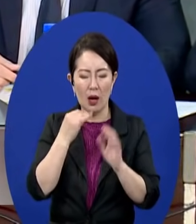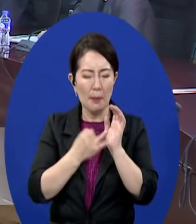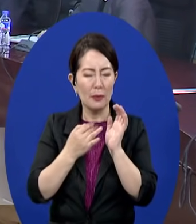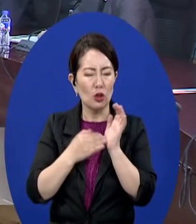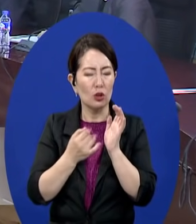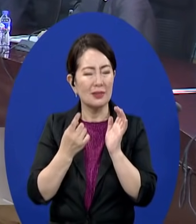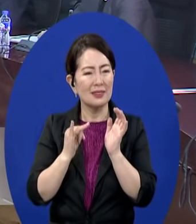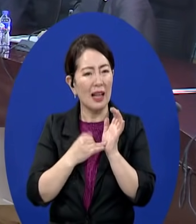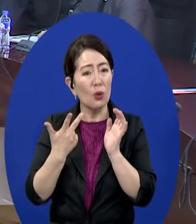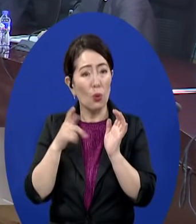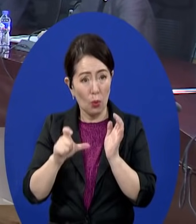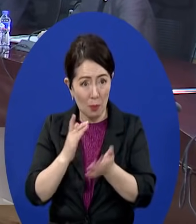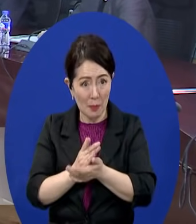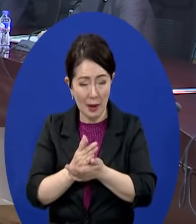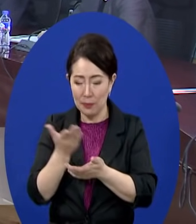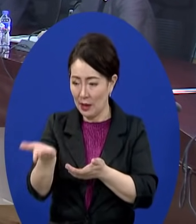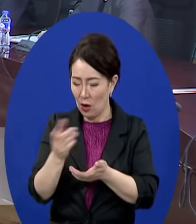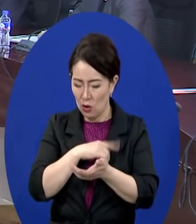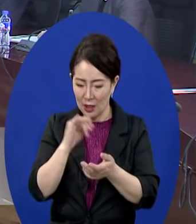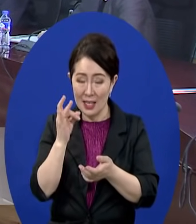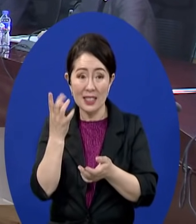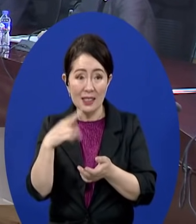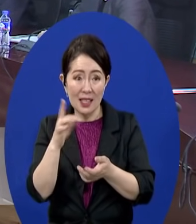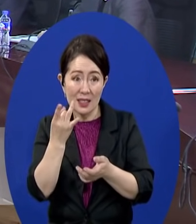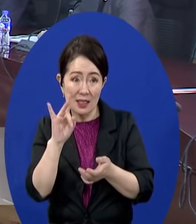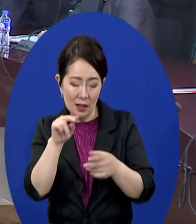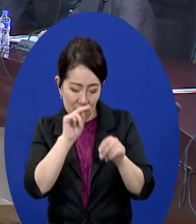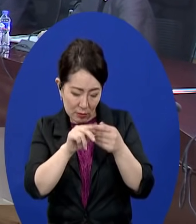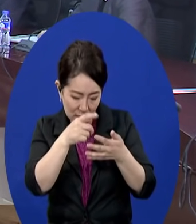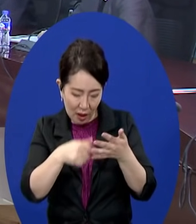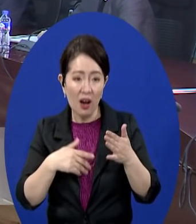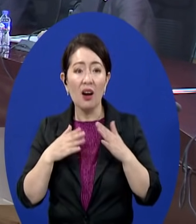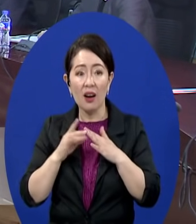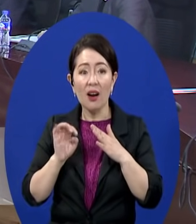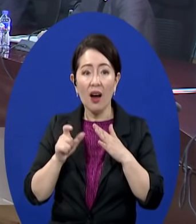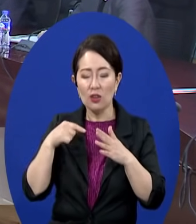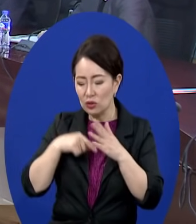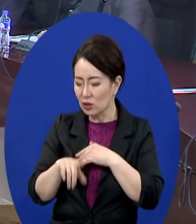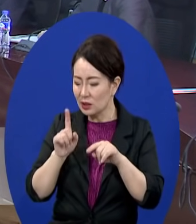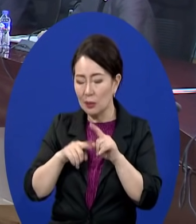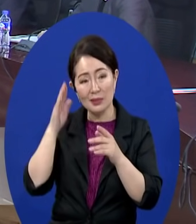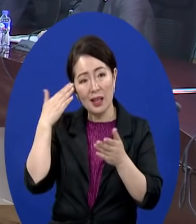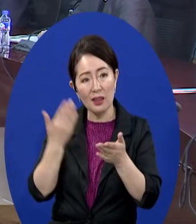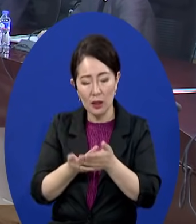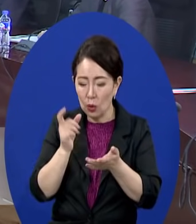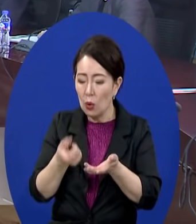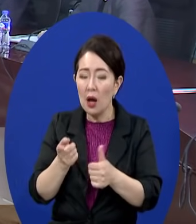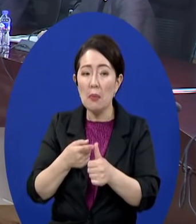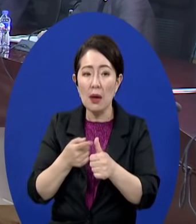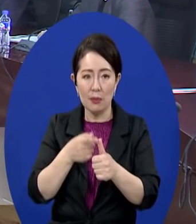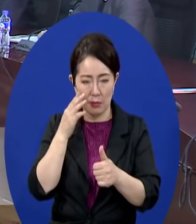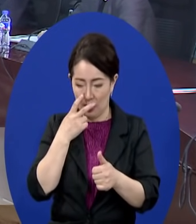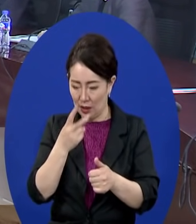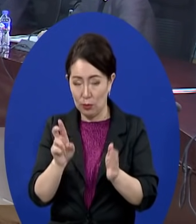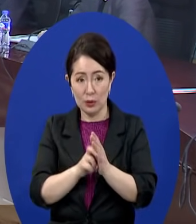байна. Энэ жилийн сонгуульд иргэн та өөрийн регистрийн дугаараараа шалгахад өөрийн хаяг дээр өөр ямар сонгогч санал өгч байгааг харах боломжтой юм а.